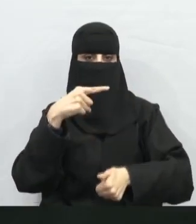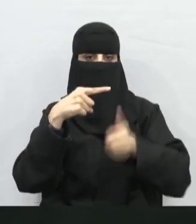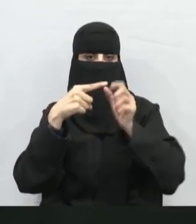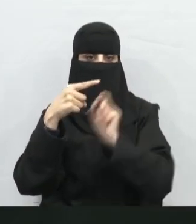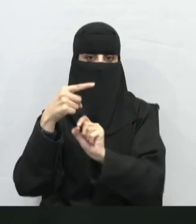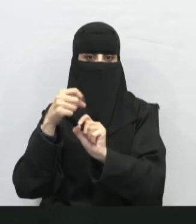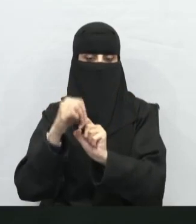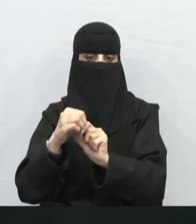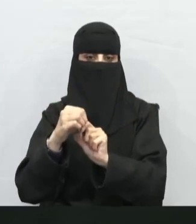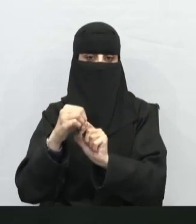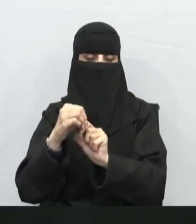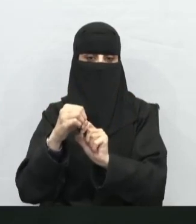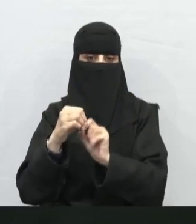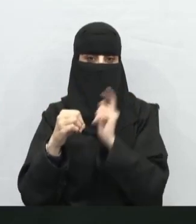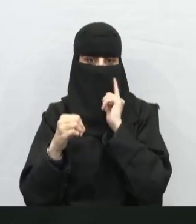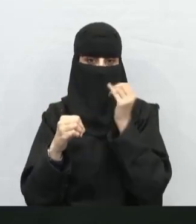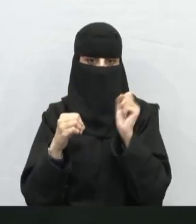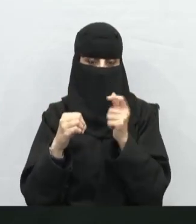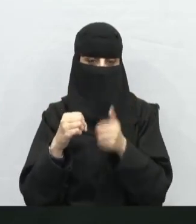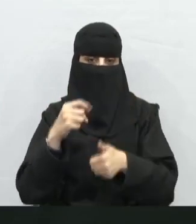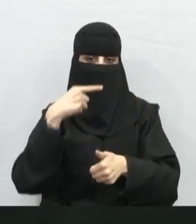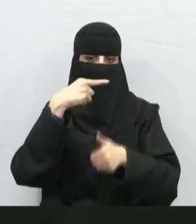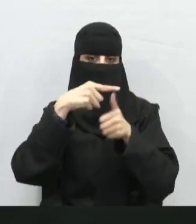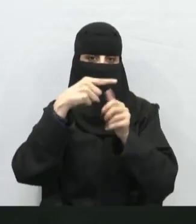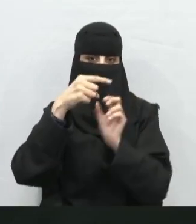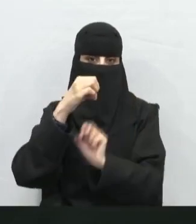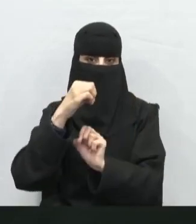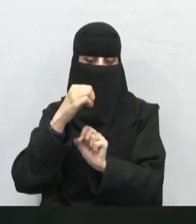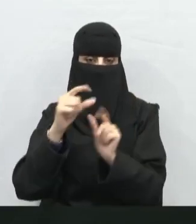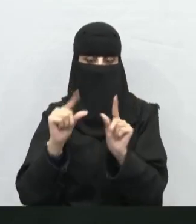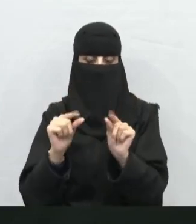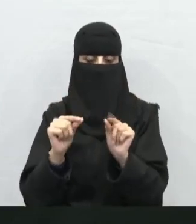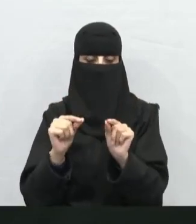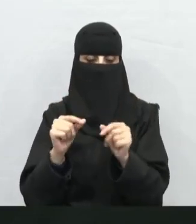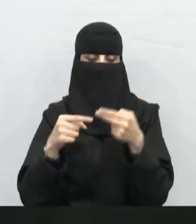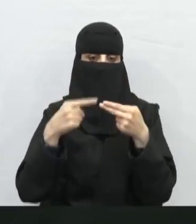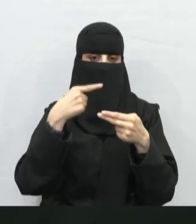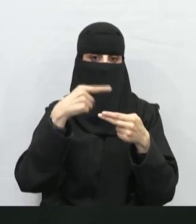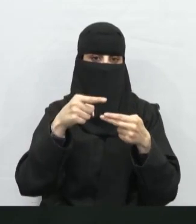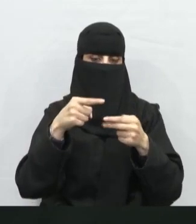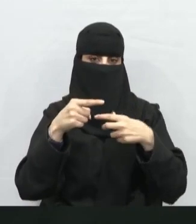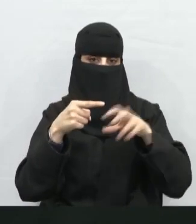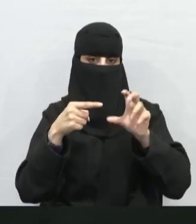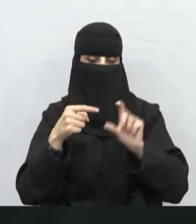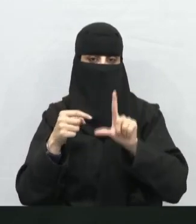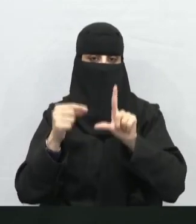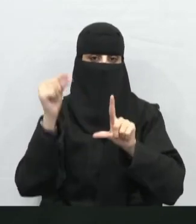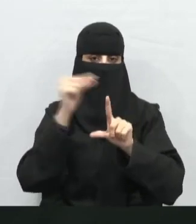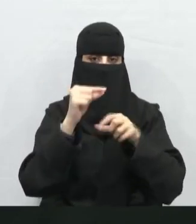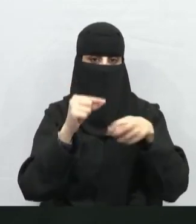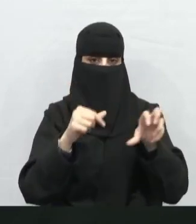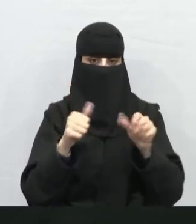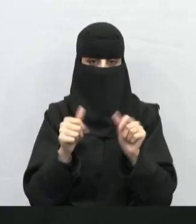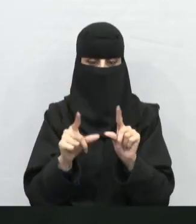المساعده من اي احد شاهدوا حرف الثاء متحرك بحركه الفتحه